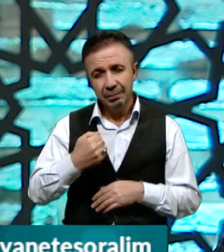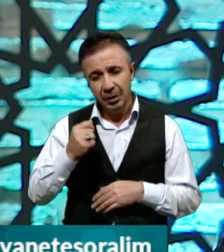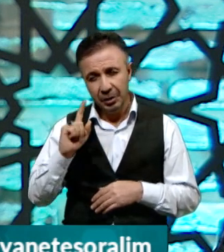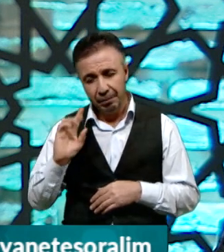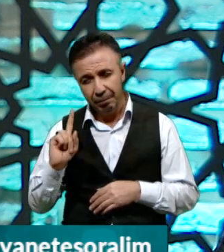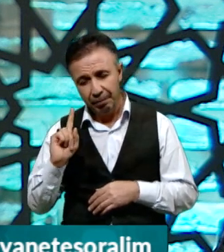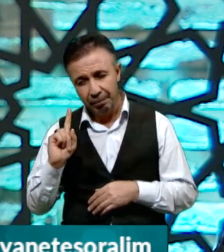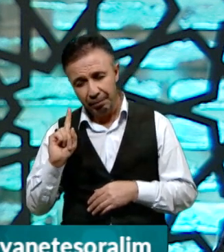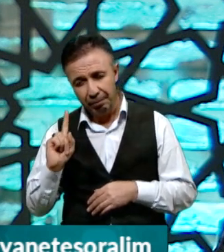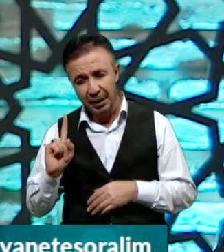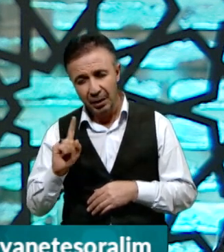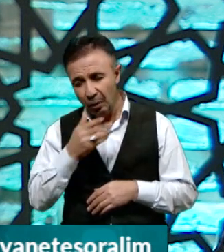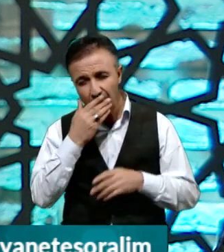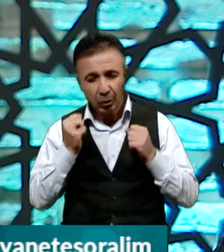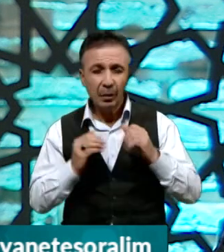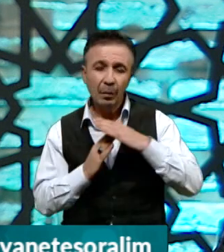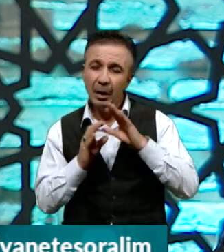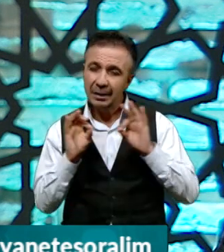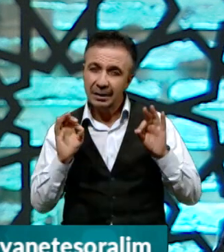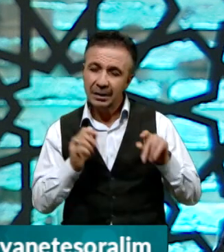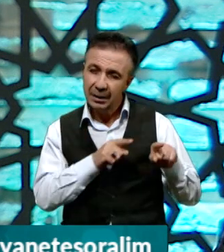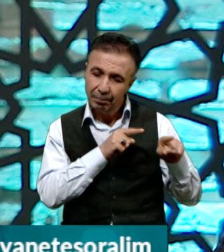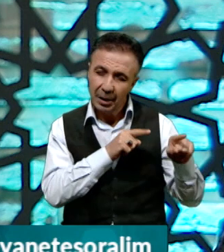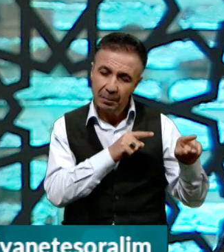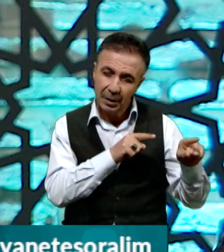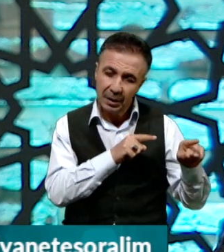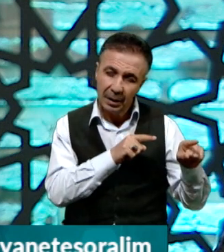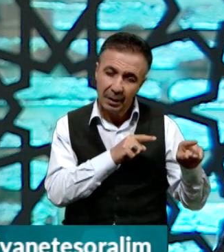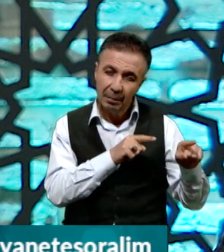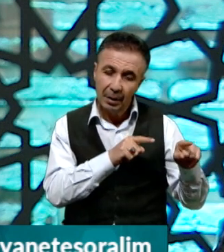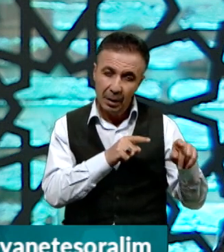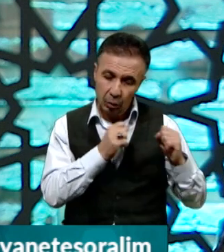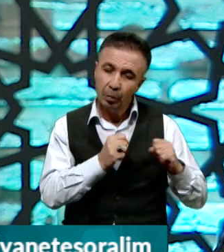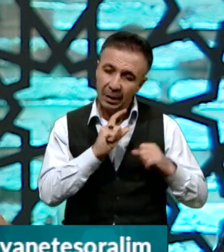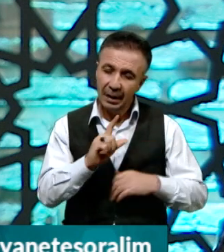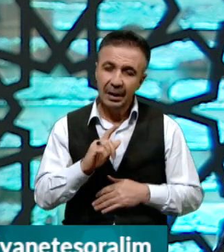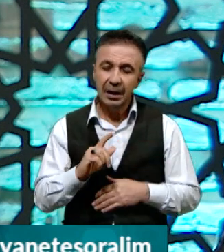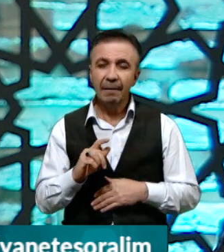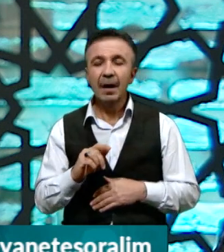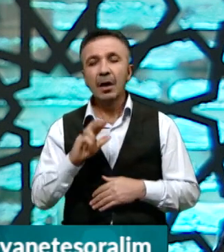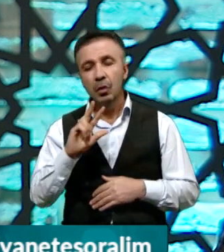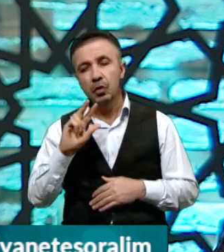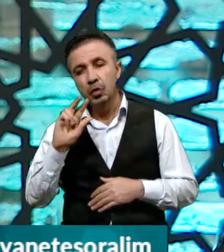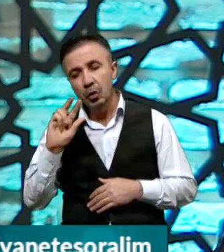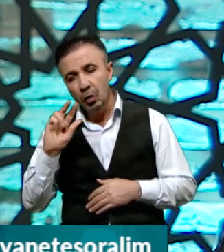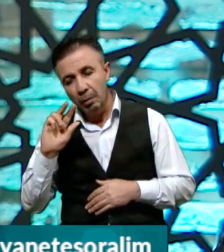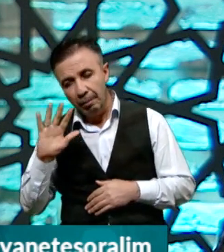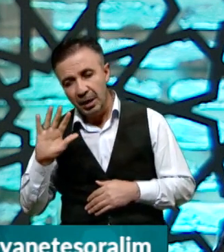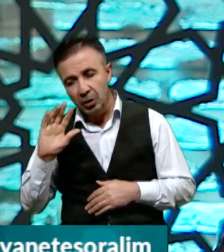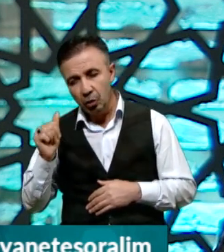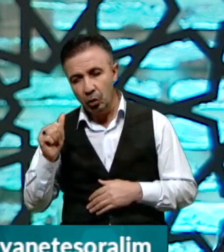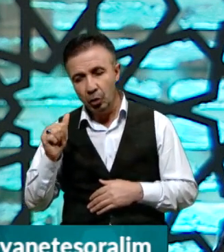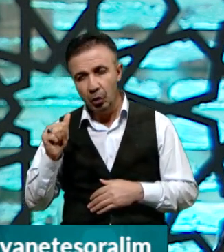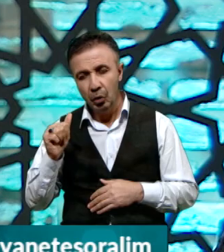gün orucu fasılasız ara vermeden peş peşe mi tutmak gerekir? Yoksa 3-5 gün tuttuktan sonra biraz ara versek sonra